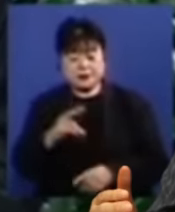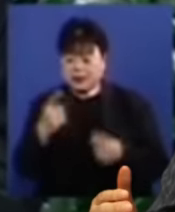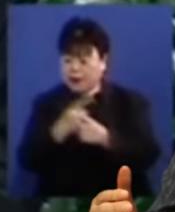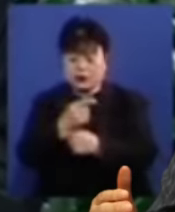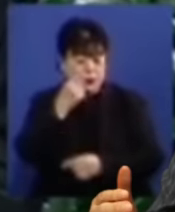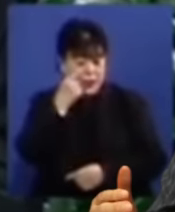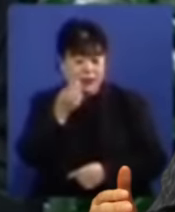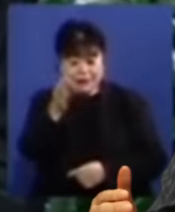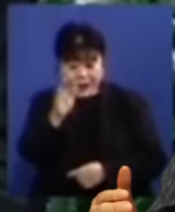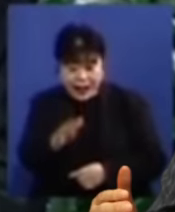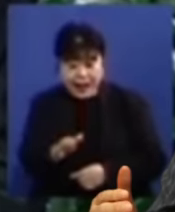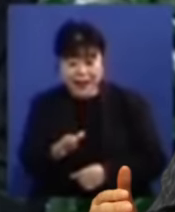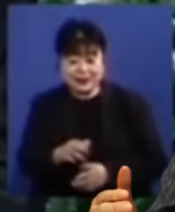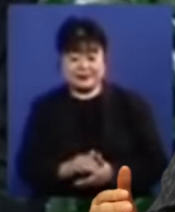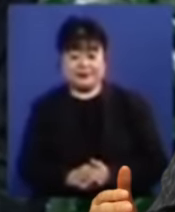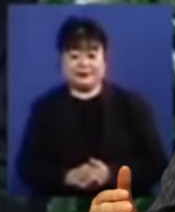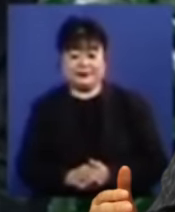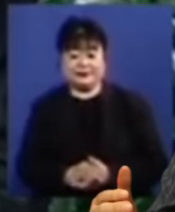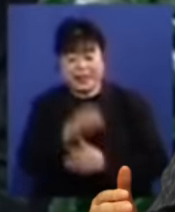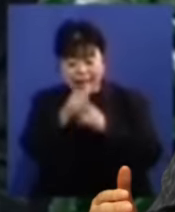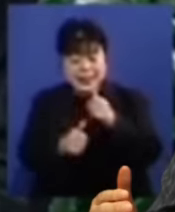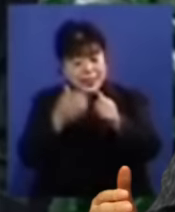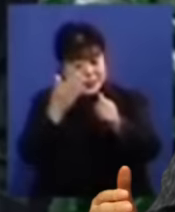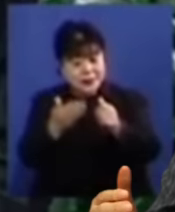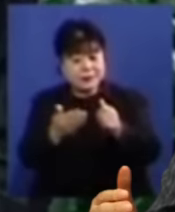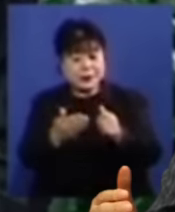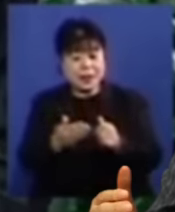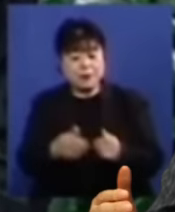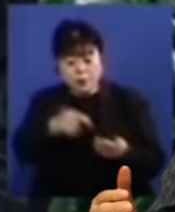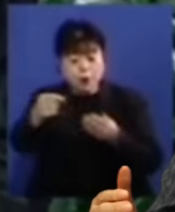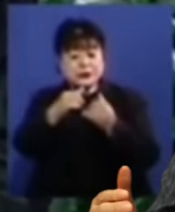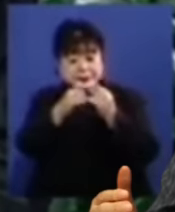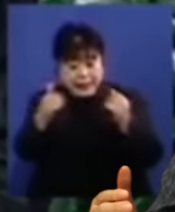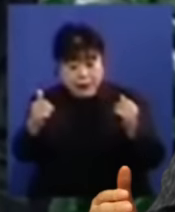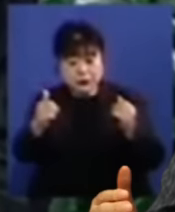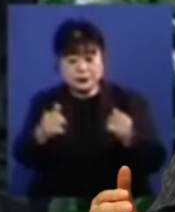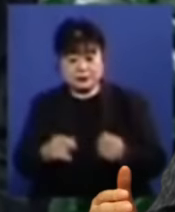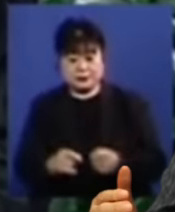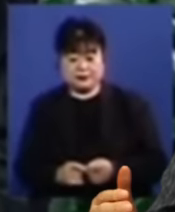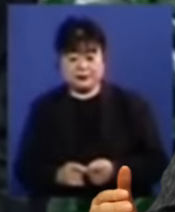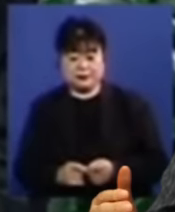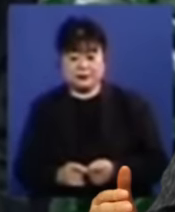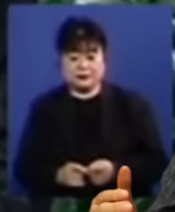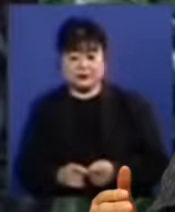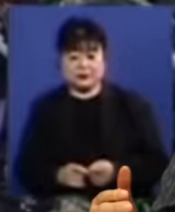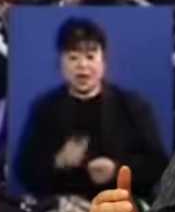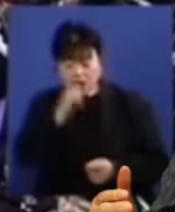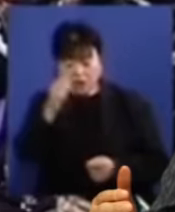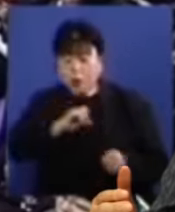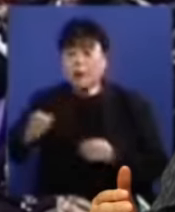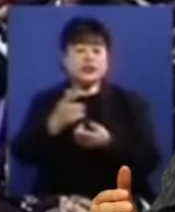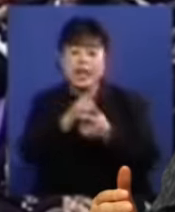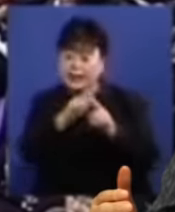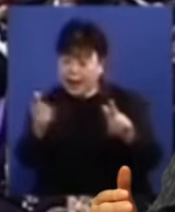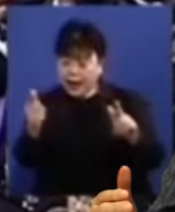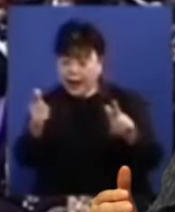않는다. 그러나 하나님이 한번 택한 사람은 절대로 버리지